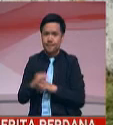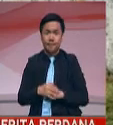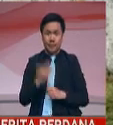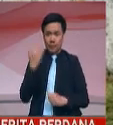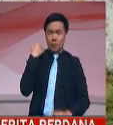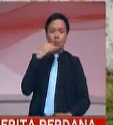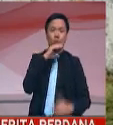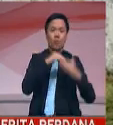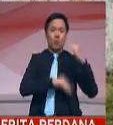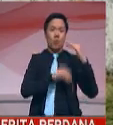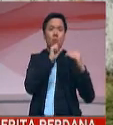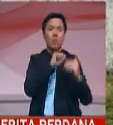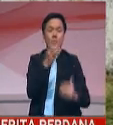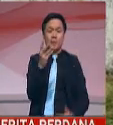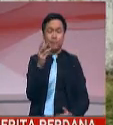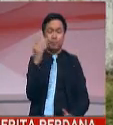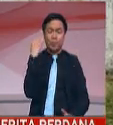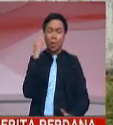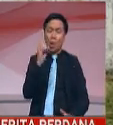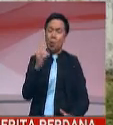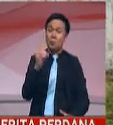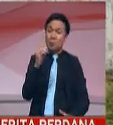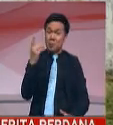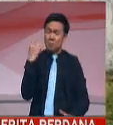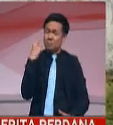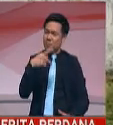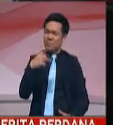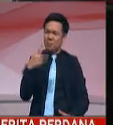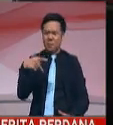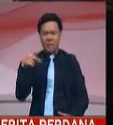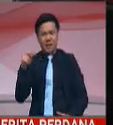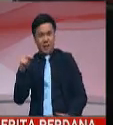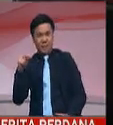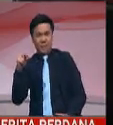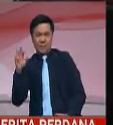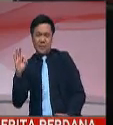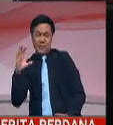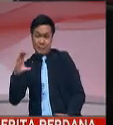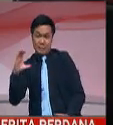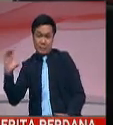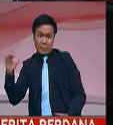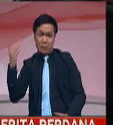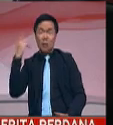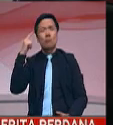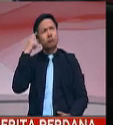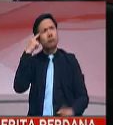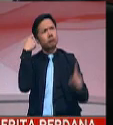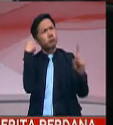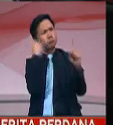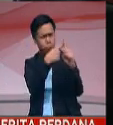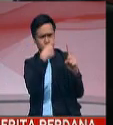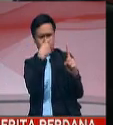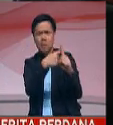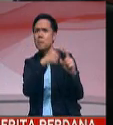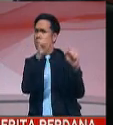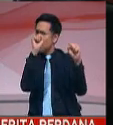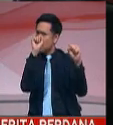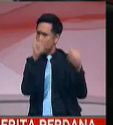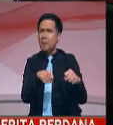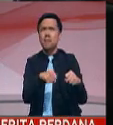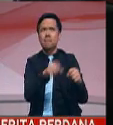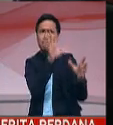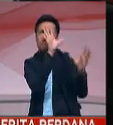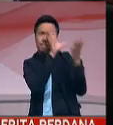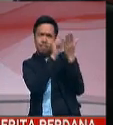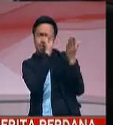16 tahun PKNS FC optimis dalam mencari pengalaman dan ilmu pengetahuan mengenai bola sepak selain mahu mempraktikkan